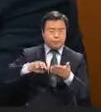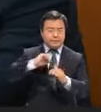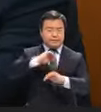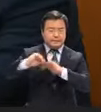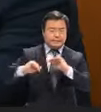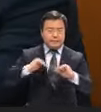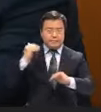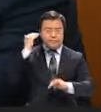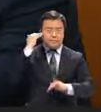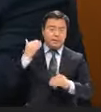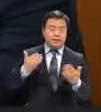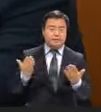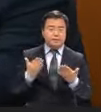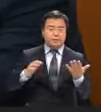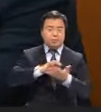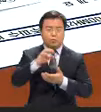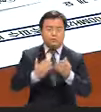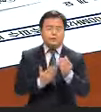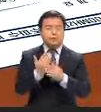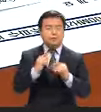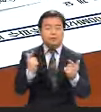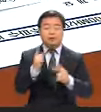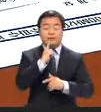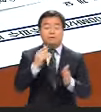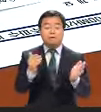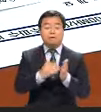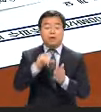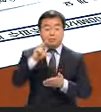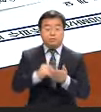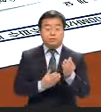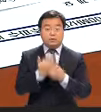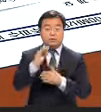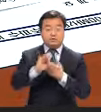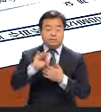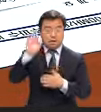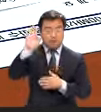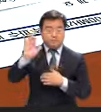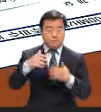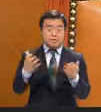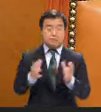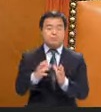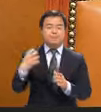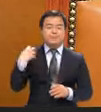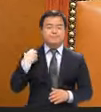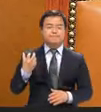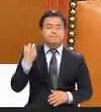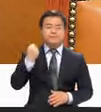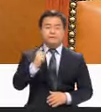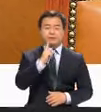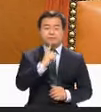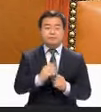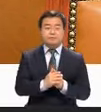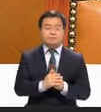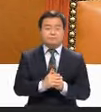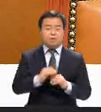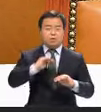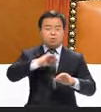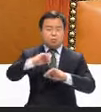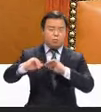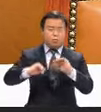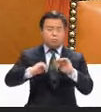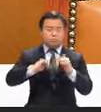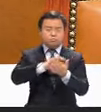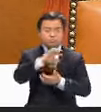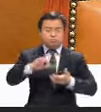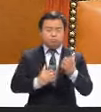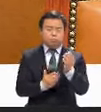것으로 확인됐다며 문제가 생길 경우 책임지겠다는 입장을 분명히 했습니다. 혼 간섭에 대해서 혹시 문제가 있으면